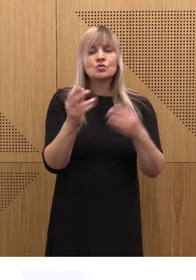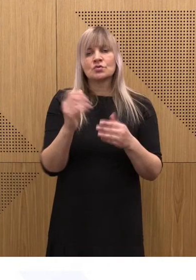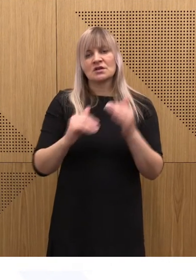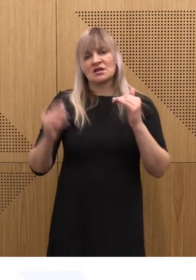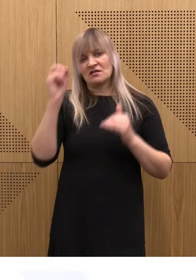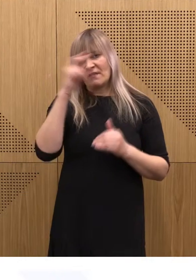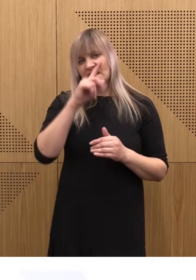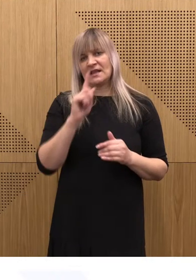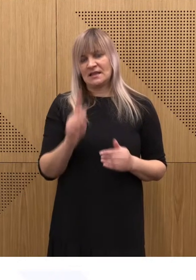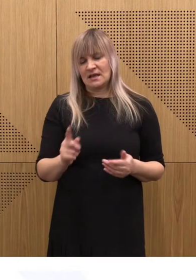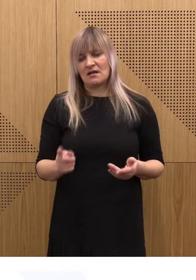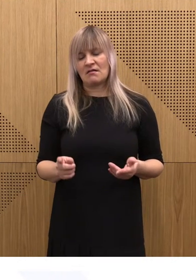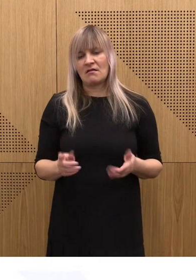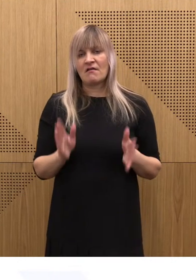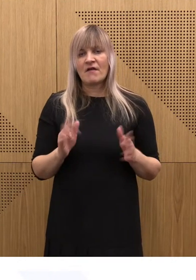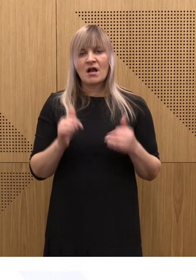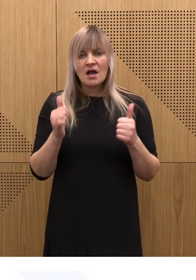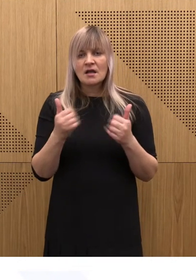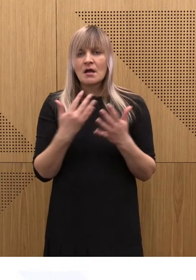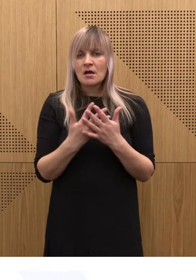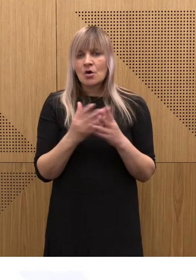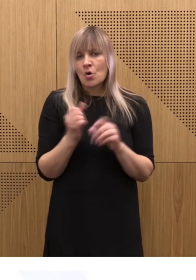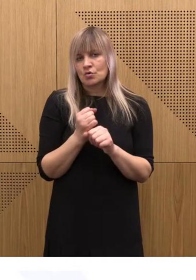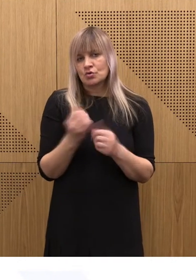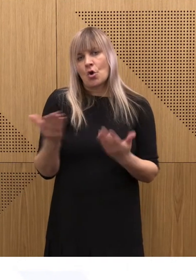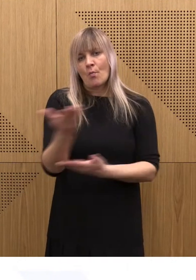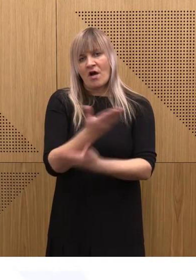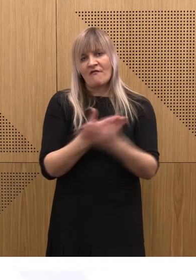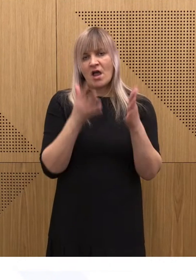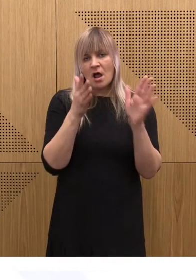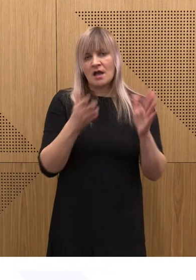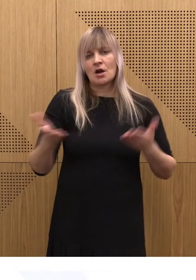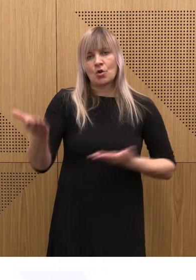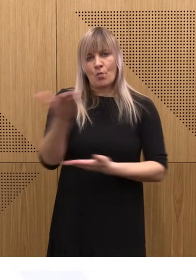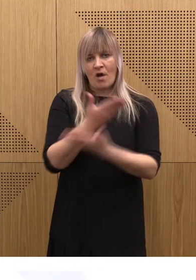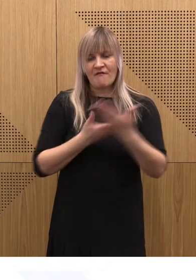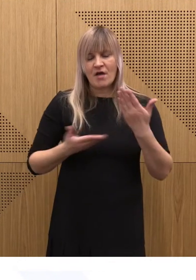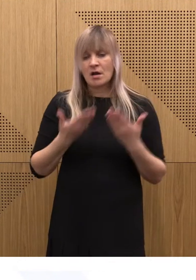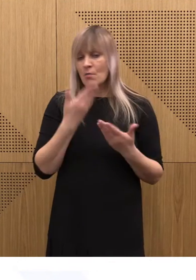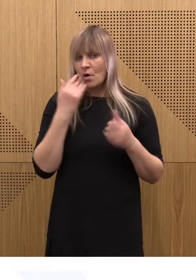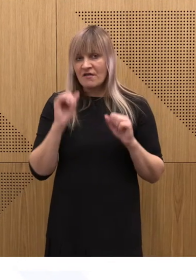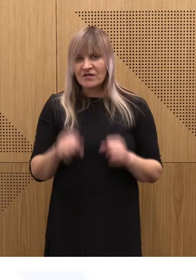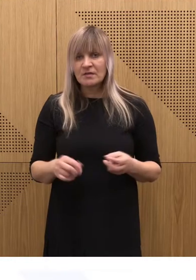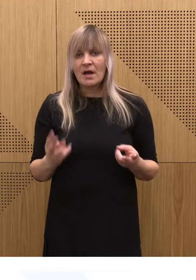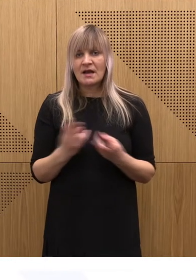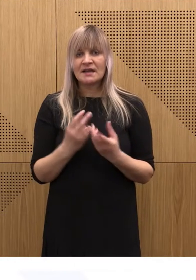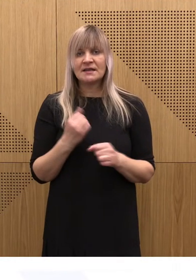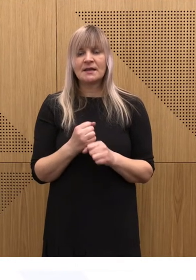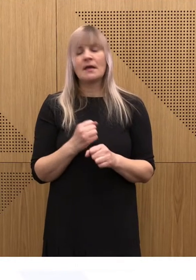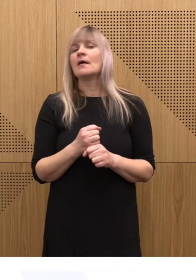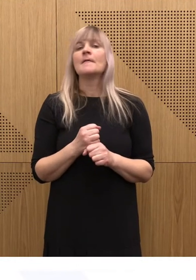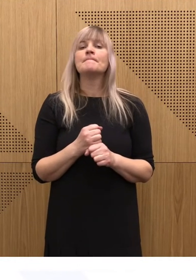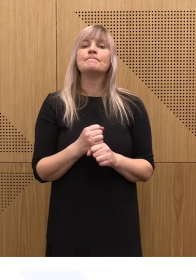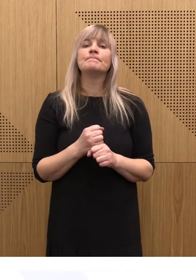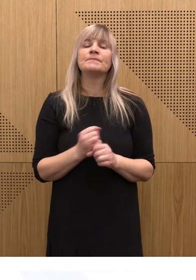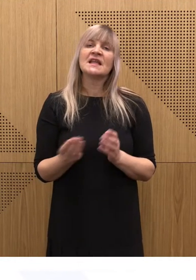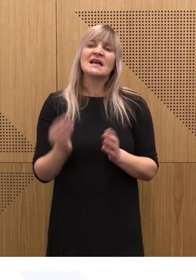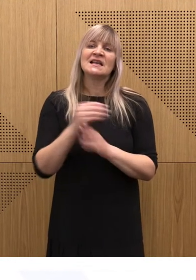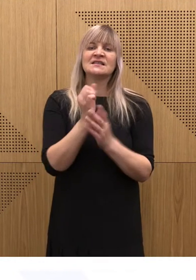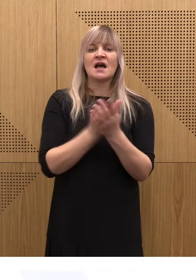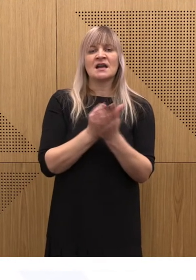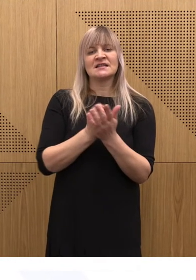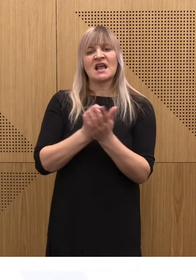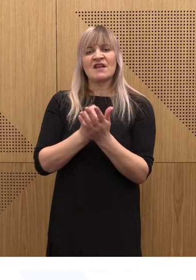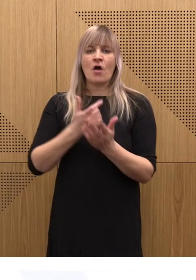sattunud. Ja tegelikult tehakse väga head ja tihedad koostööd ka omavahel. Ehk meil ei ole võimalik tekitada mingisugust lisareservi